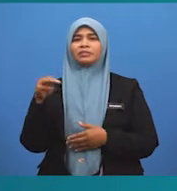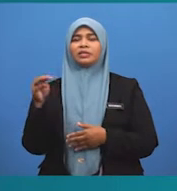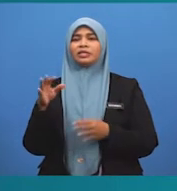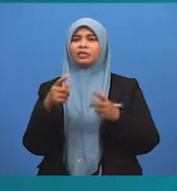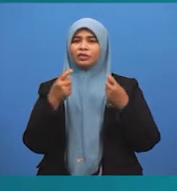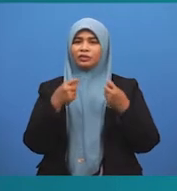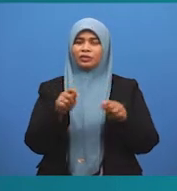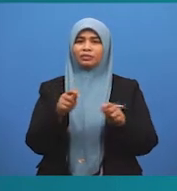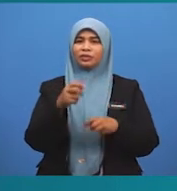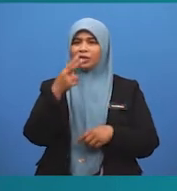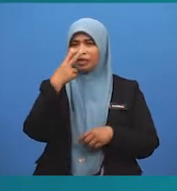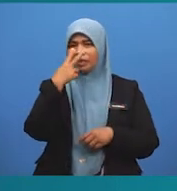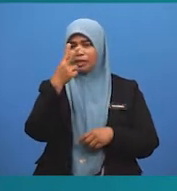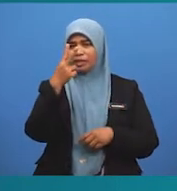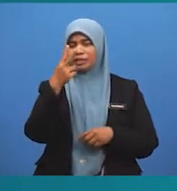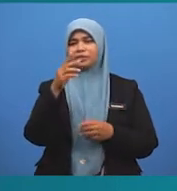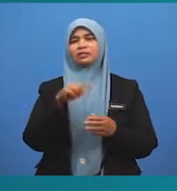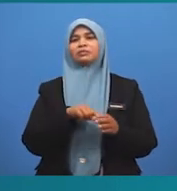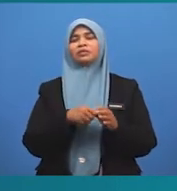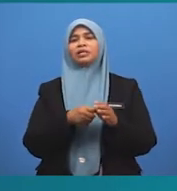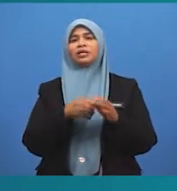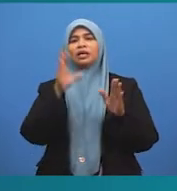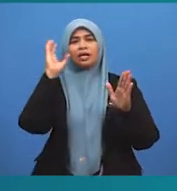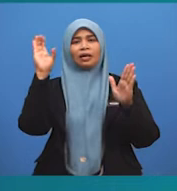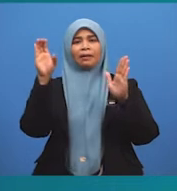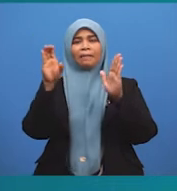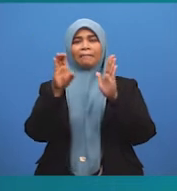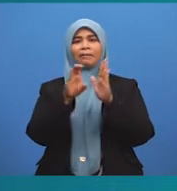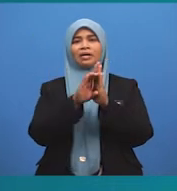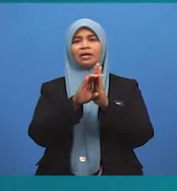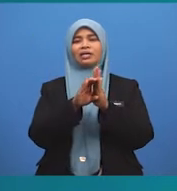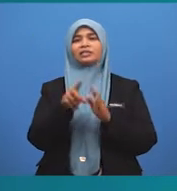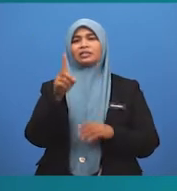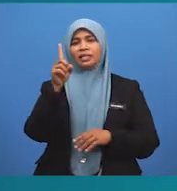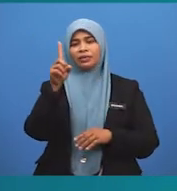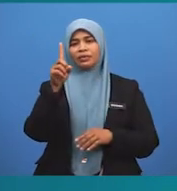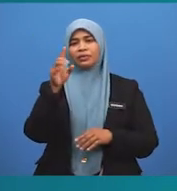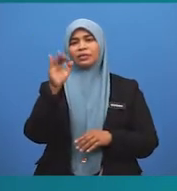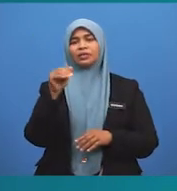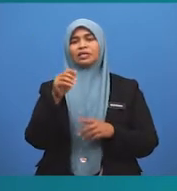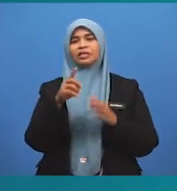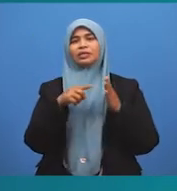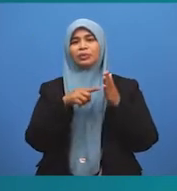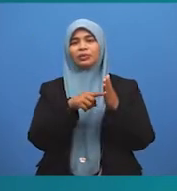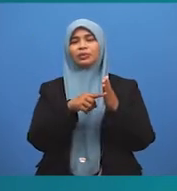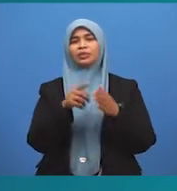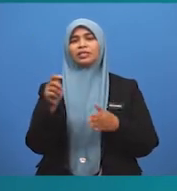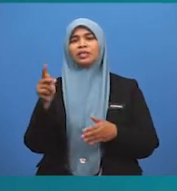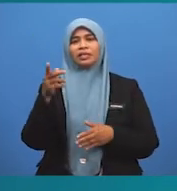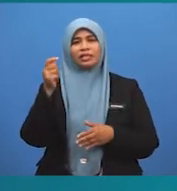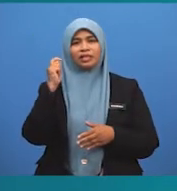cuba melihat semula gambar situasi satu yang ditunjukkan tadi.